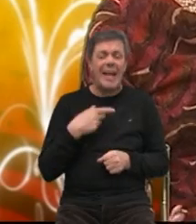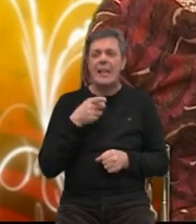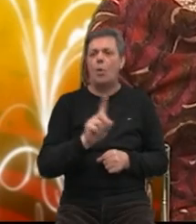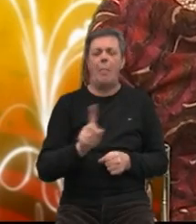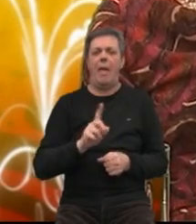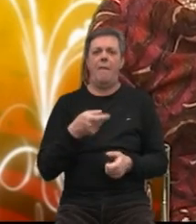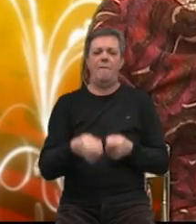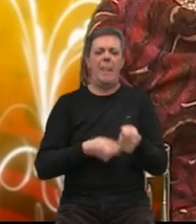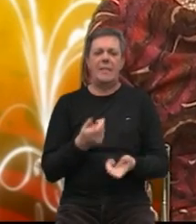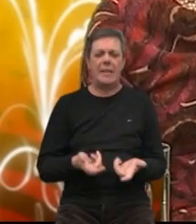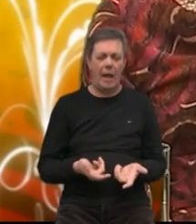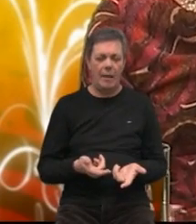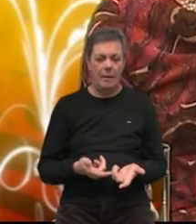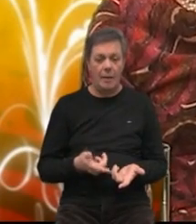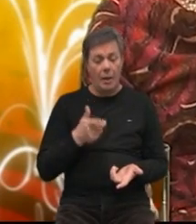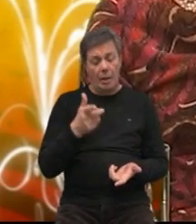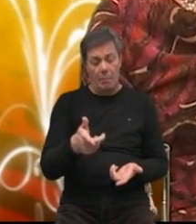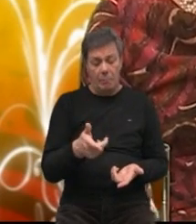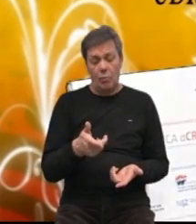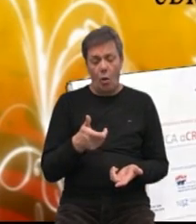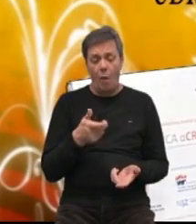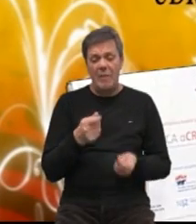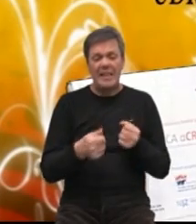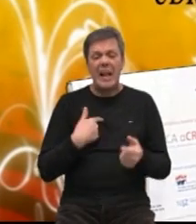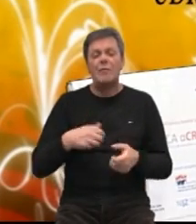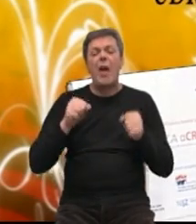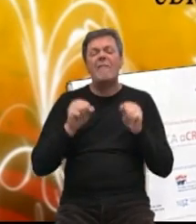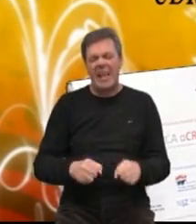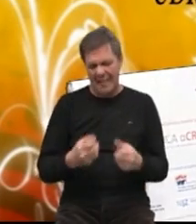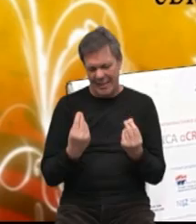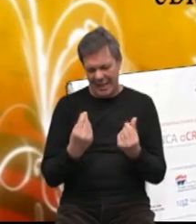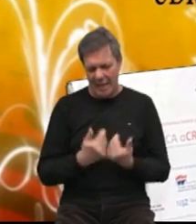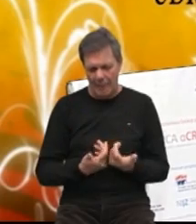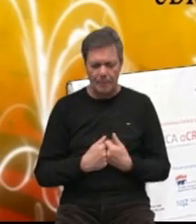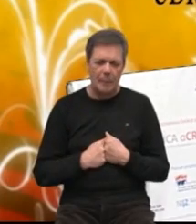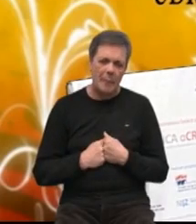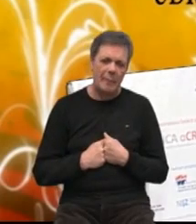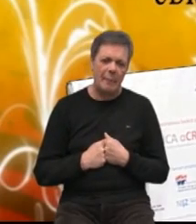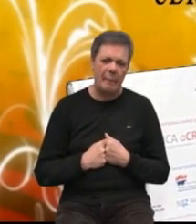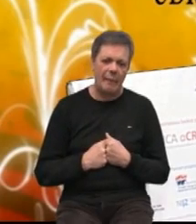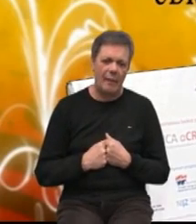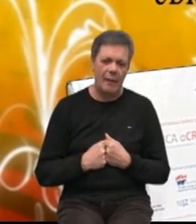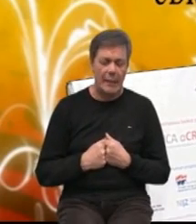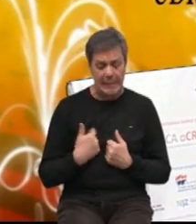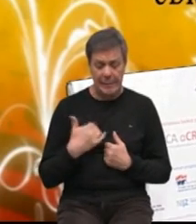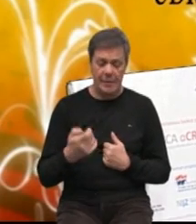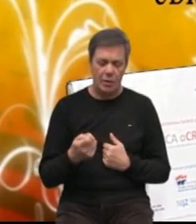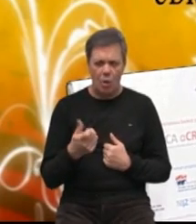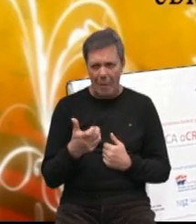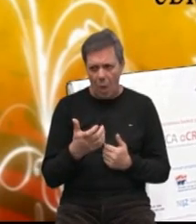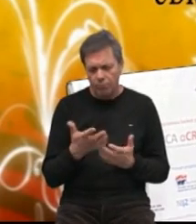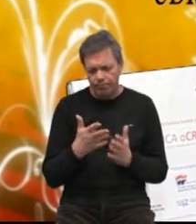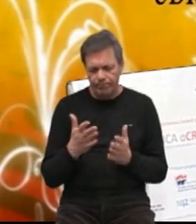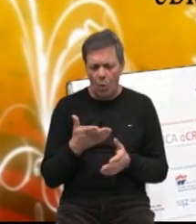ne financira. Znači, ja to financiramo iz svojih vlastitih sredstava. Sad ćemo malo krenuti na ono